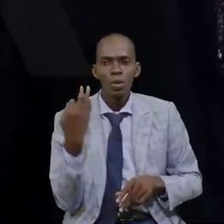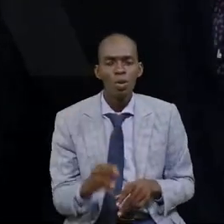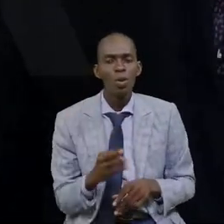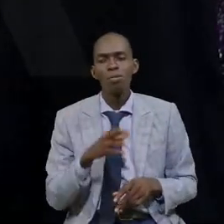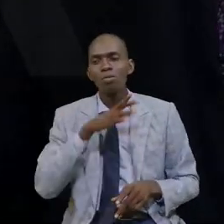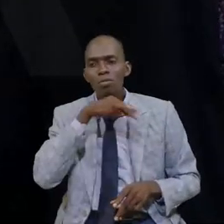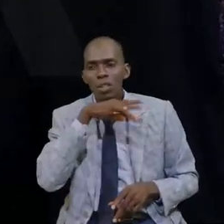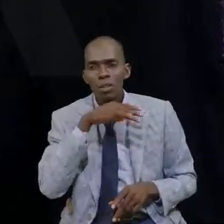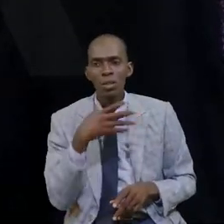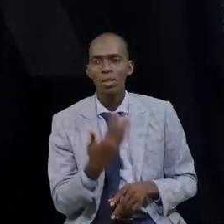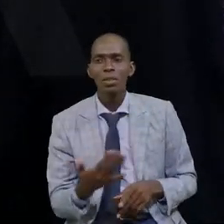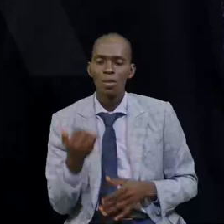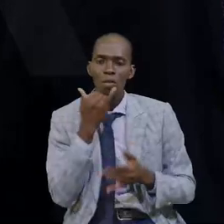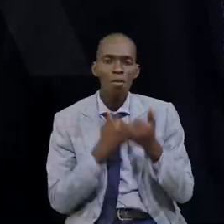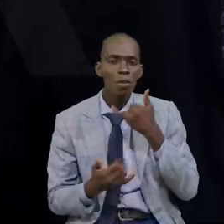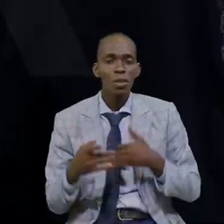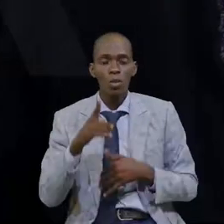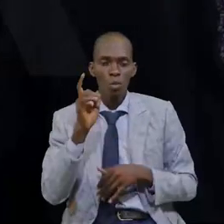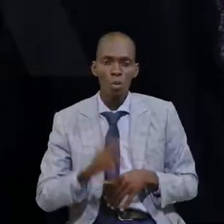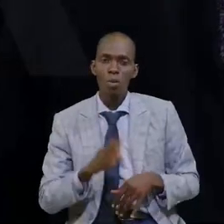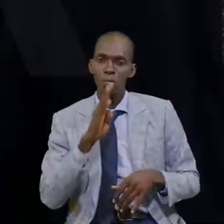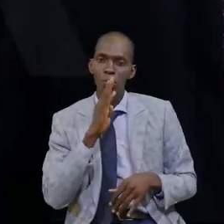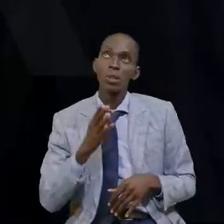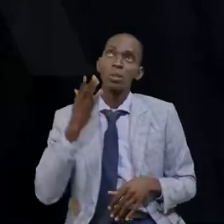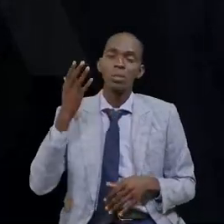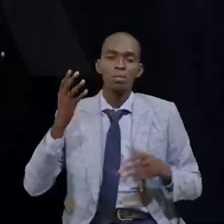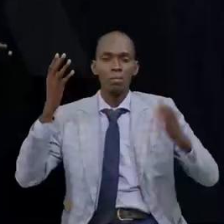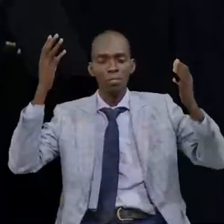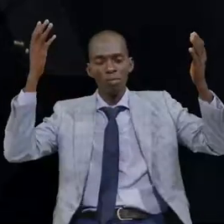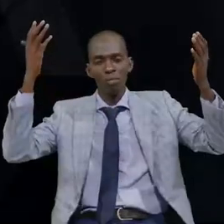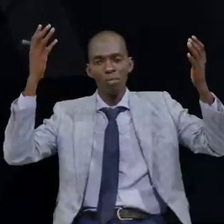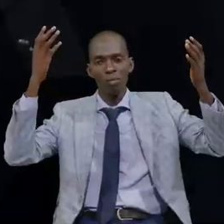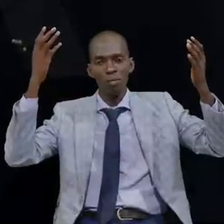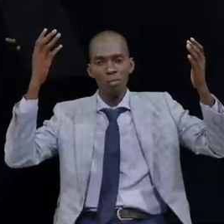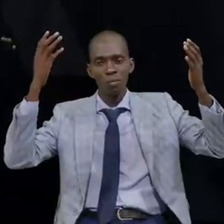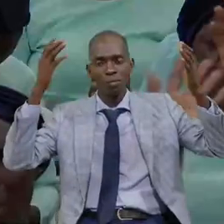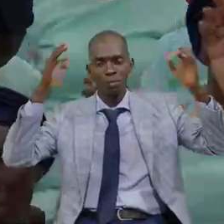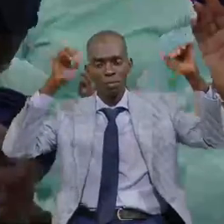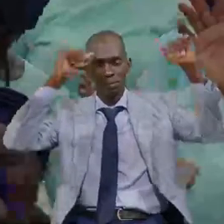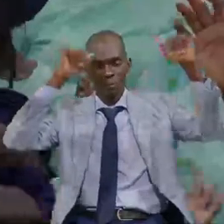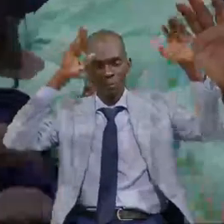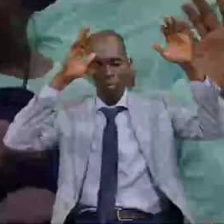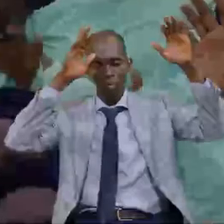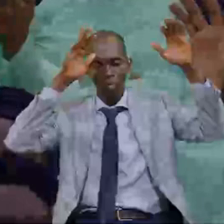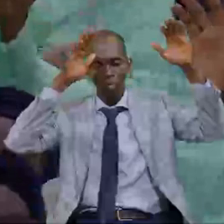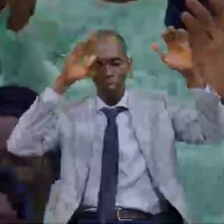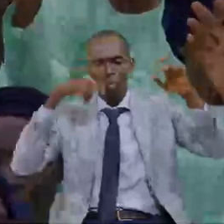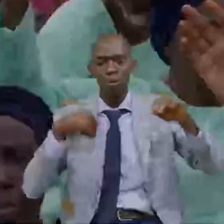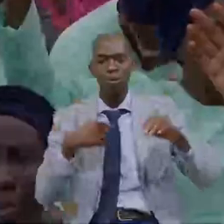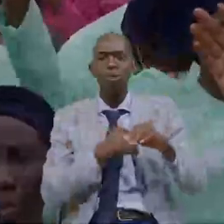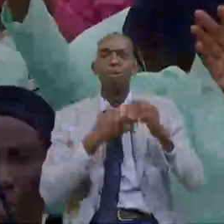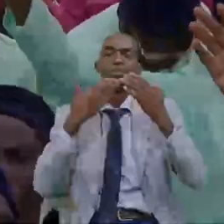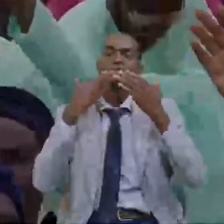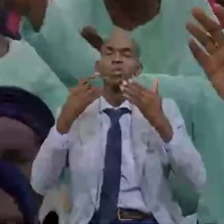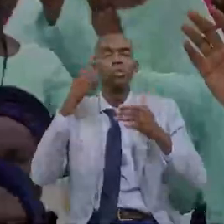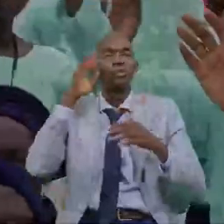toute infirmité, toute iniquité. Tu dois être là. Lève cette main. Prions ensemble. Père, nous